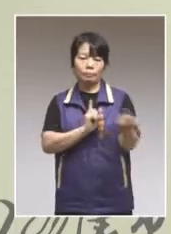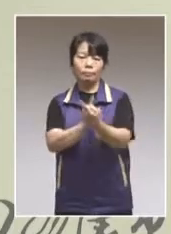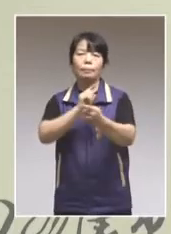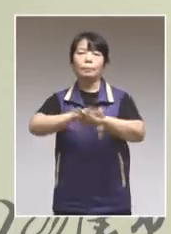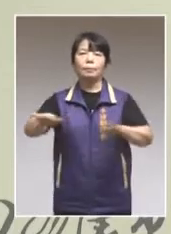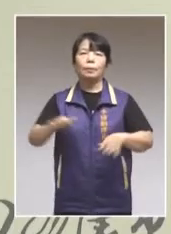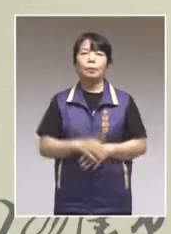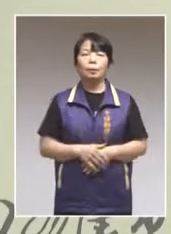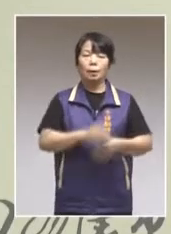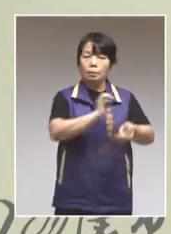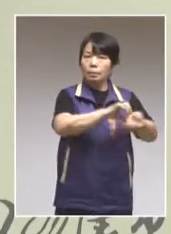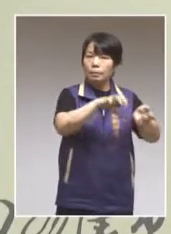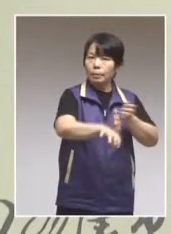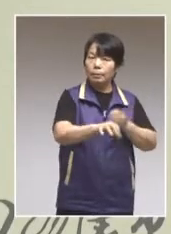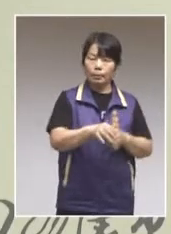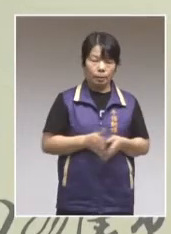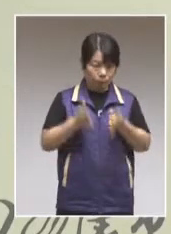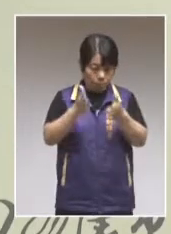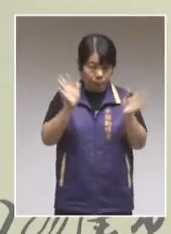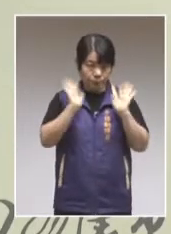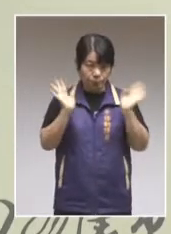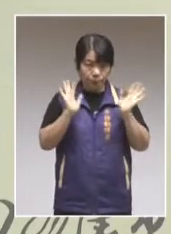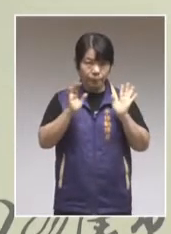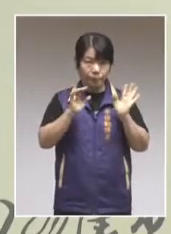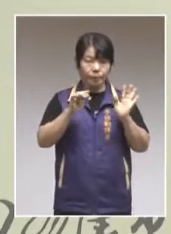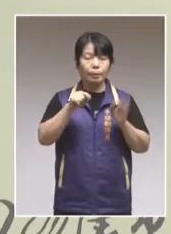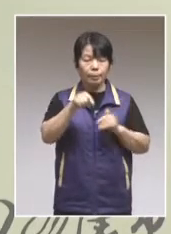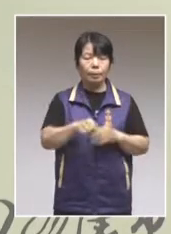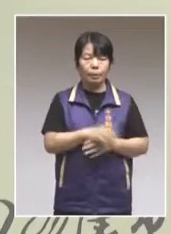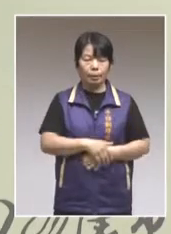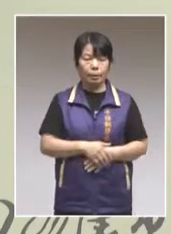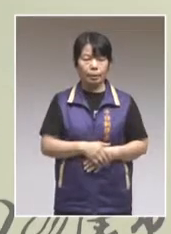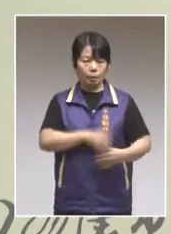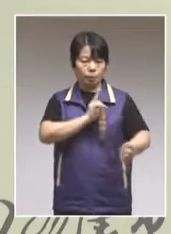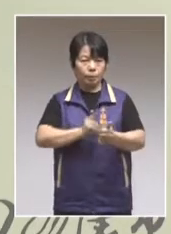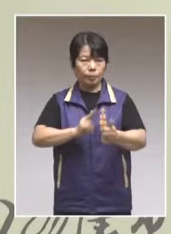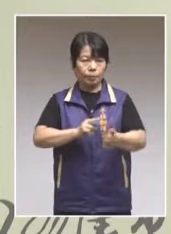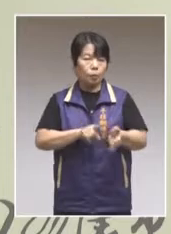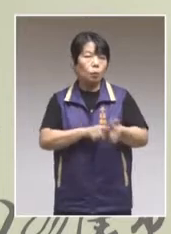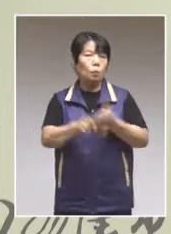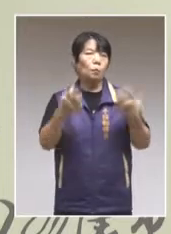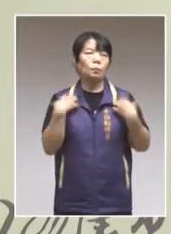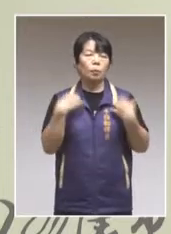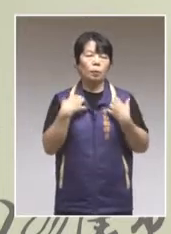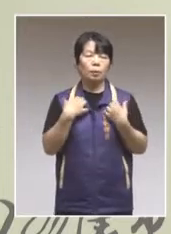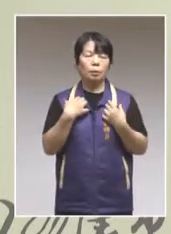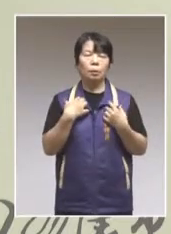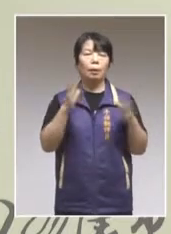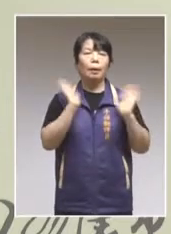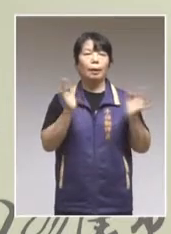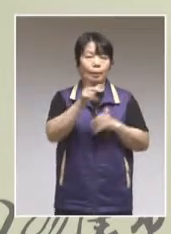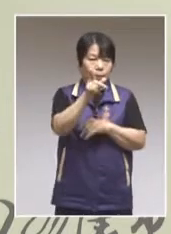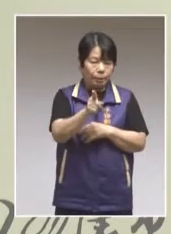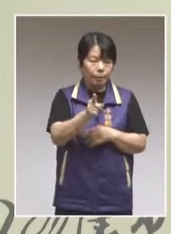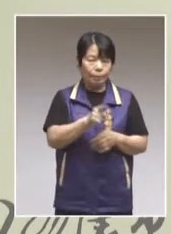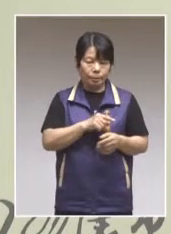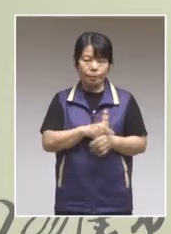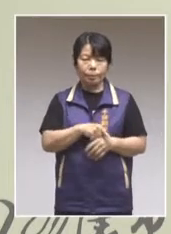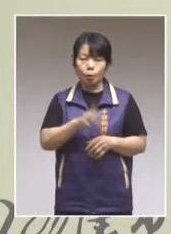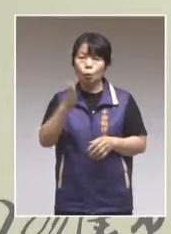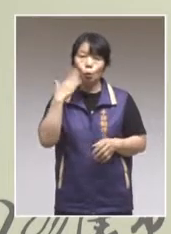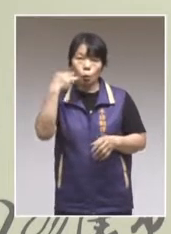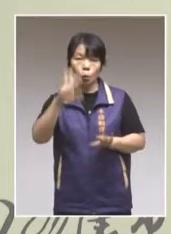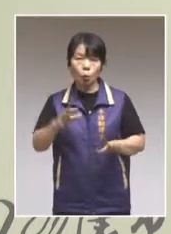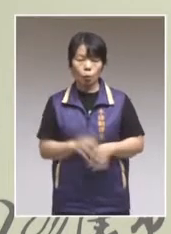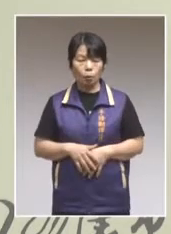者是在小朋友的部分，我们就会 指定专责的小儿科医师，所以你有什么问题你就在